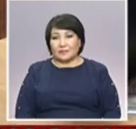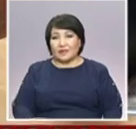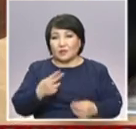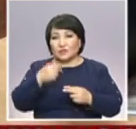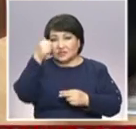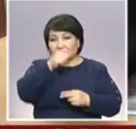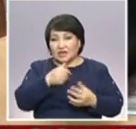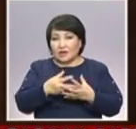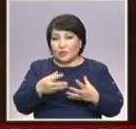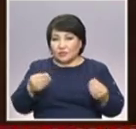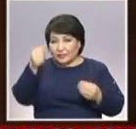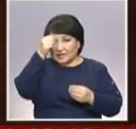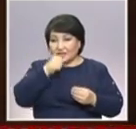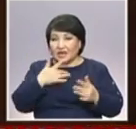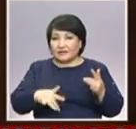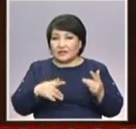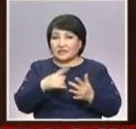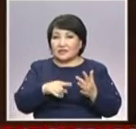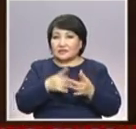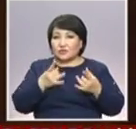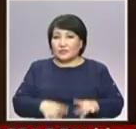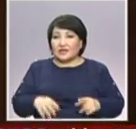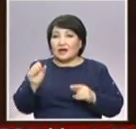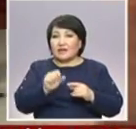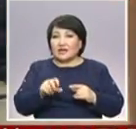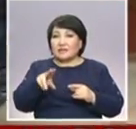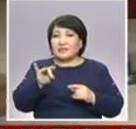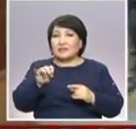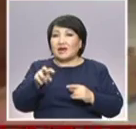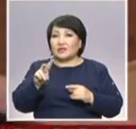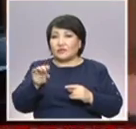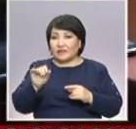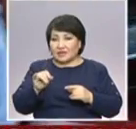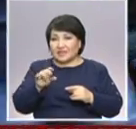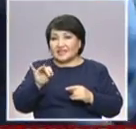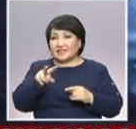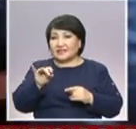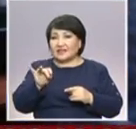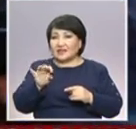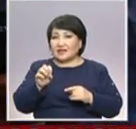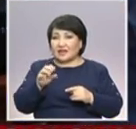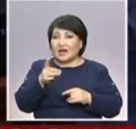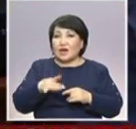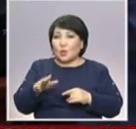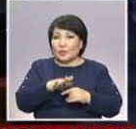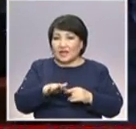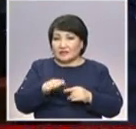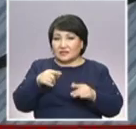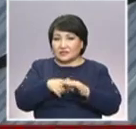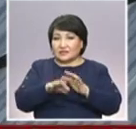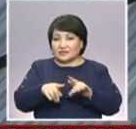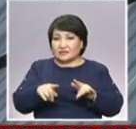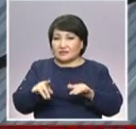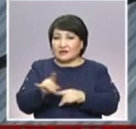Осы жылдың көктем айына Тараз қаласының тумасы Ақмарал Пірманова Іле ауданының ішкі істер департаментіне алаяқтық ісі бойынша қамалған. Ол